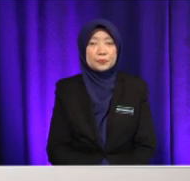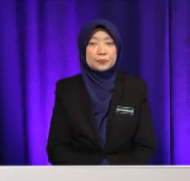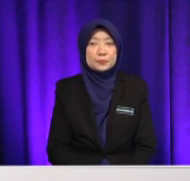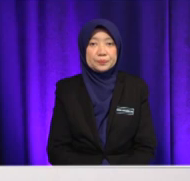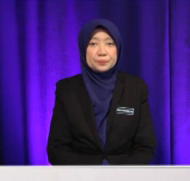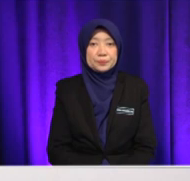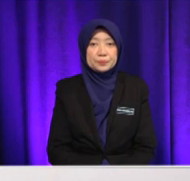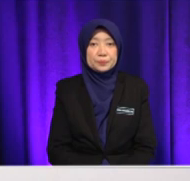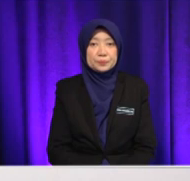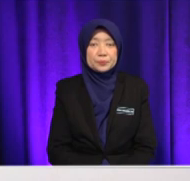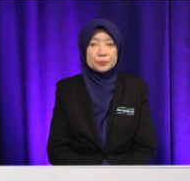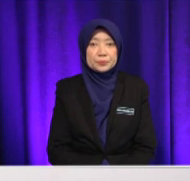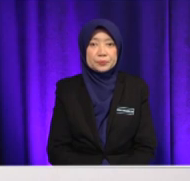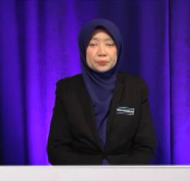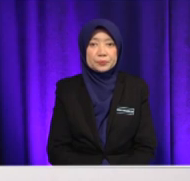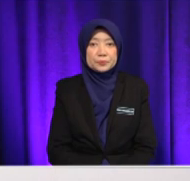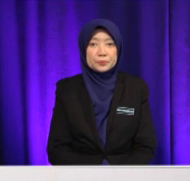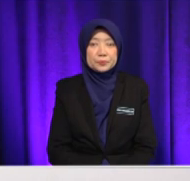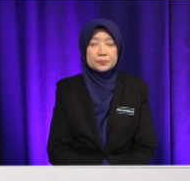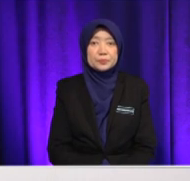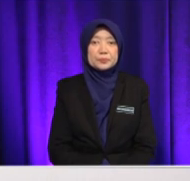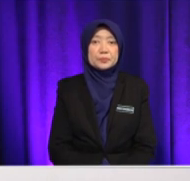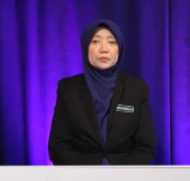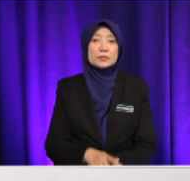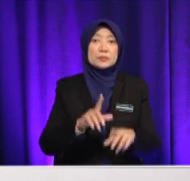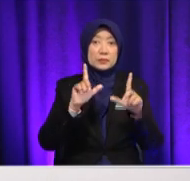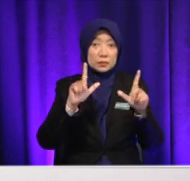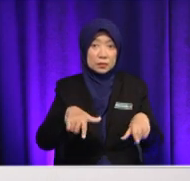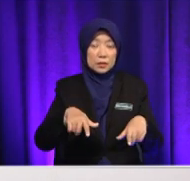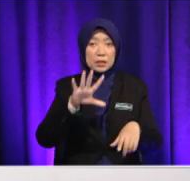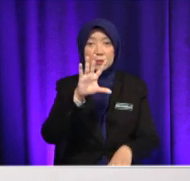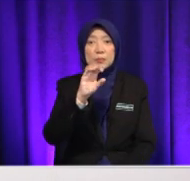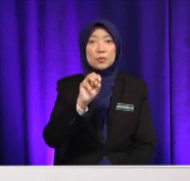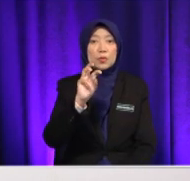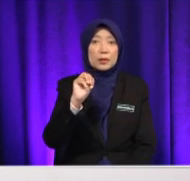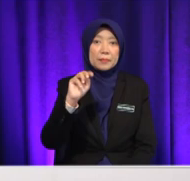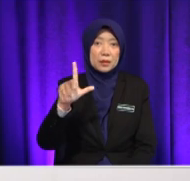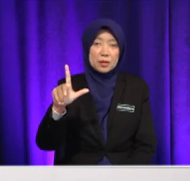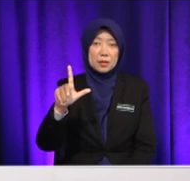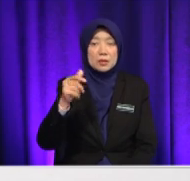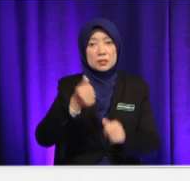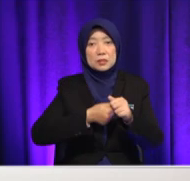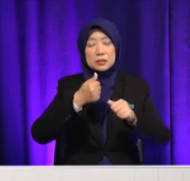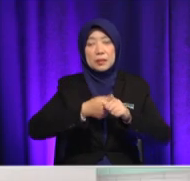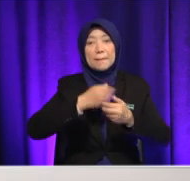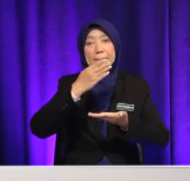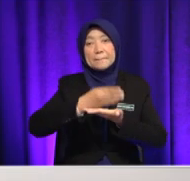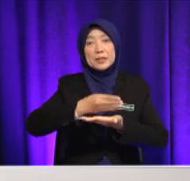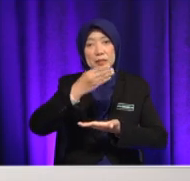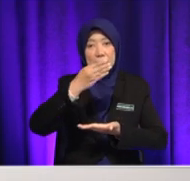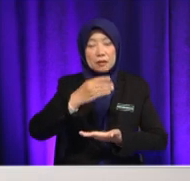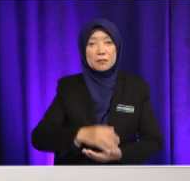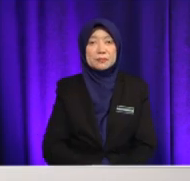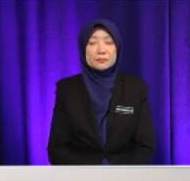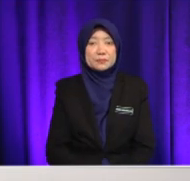kita buka. Buka dan saya nak tuangkan lebih kurang 50 ml. Ke setiap bika. Okey. Okey, di